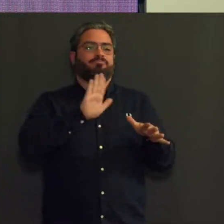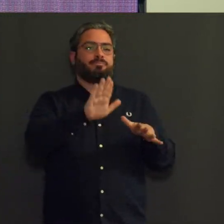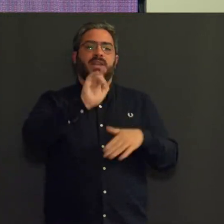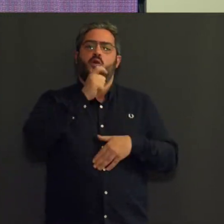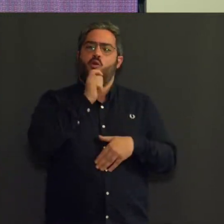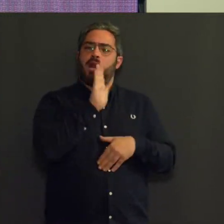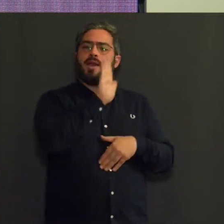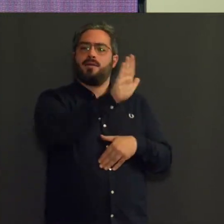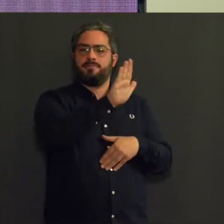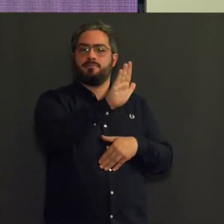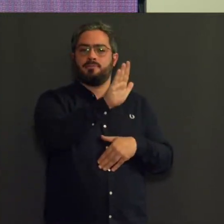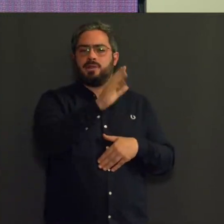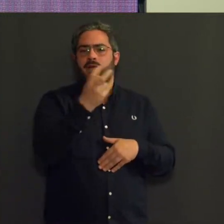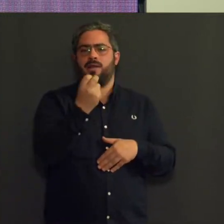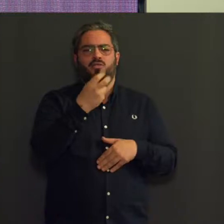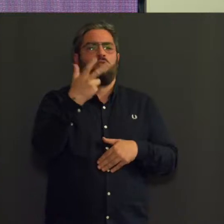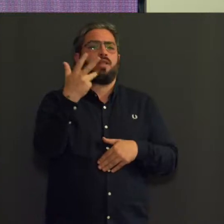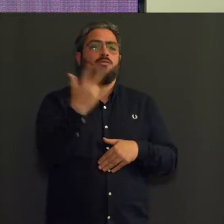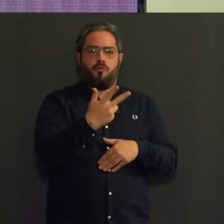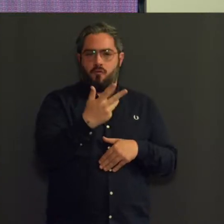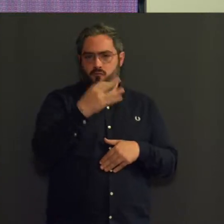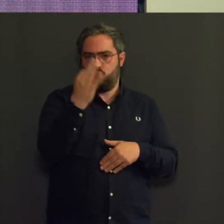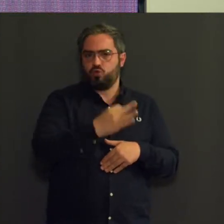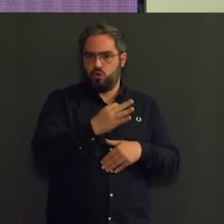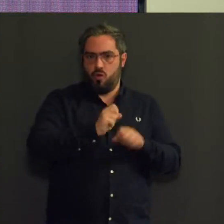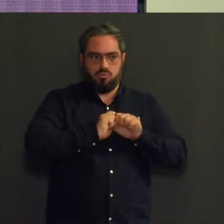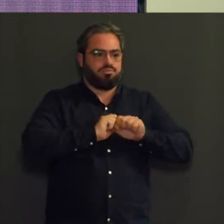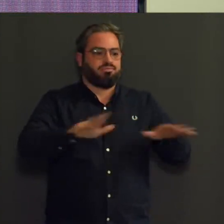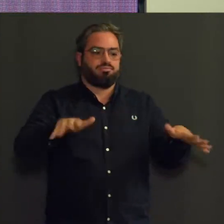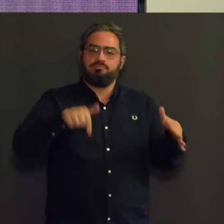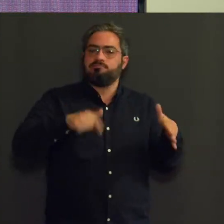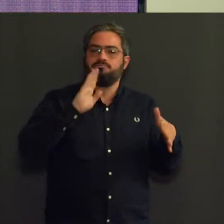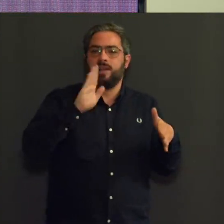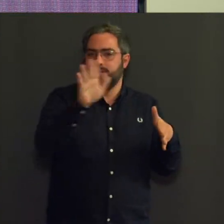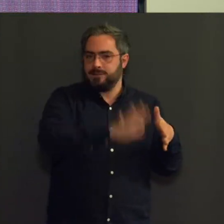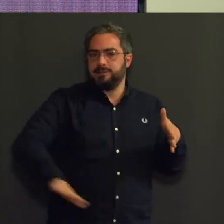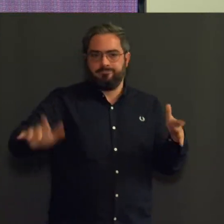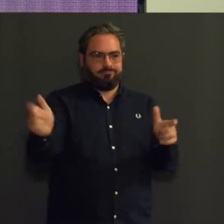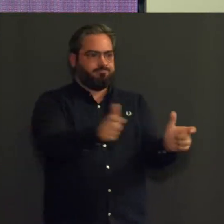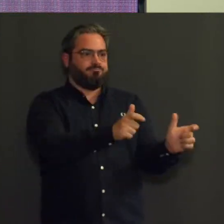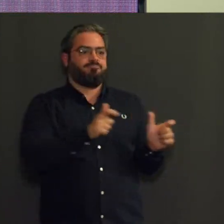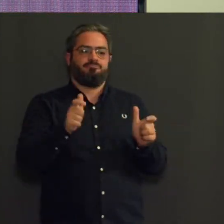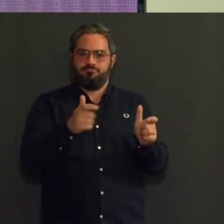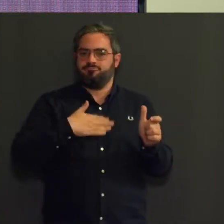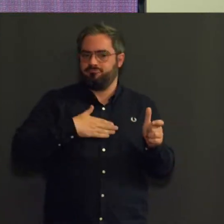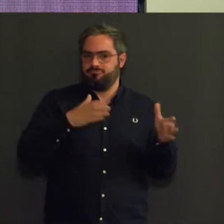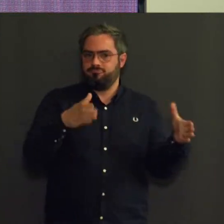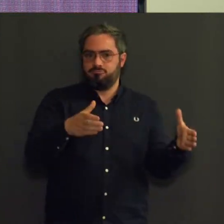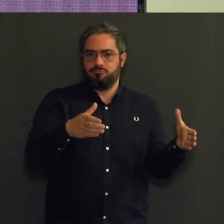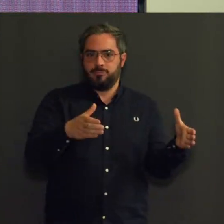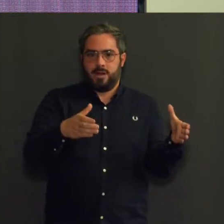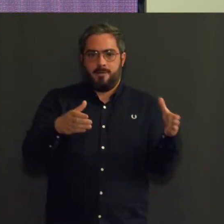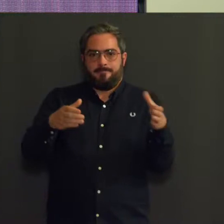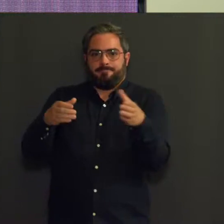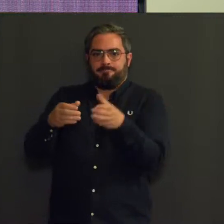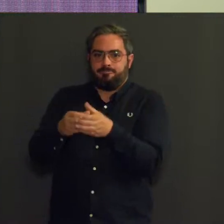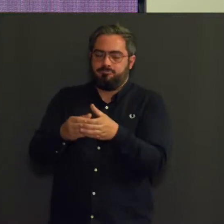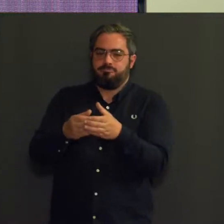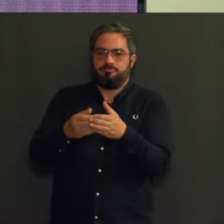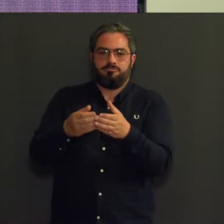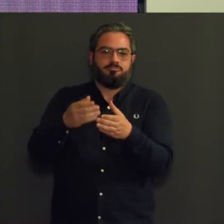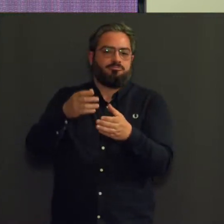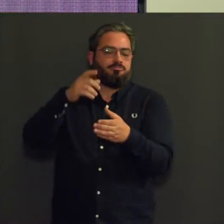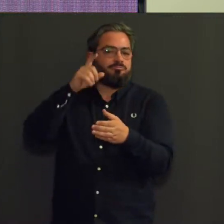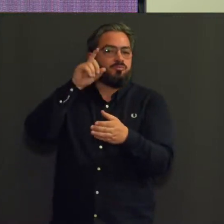totalement majoritaire et qui, pour l'instant, représente à peu près 89% des prélèvements. Nous avons une diminution